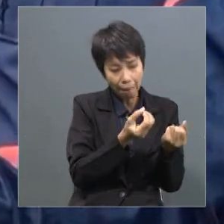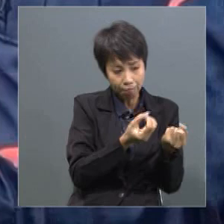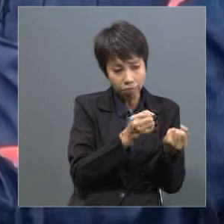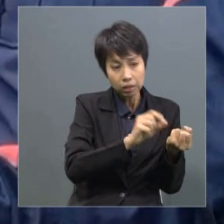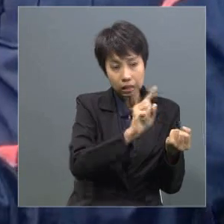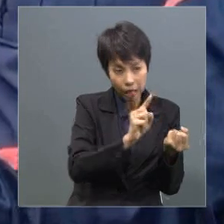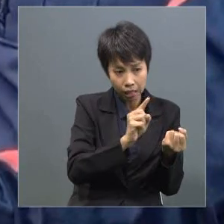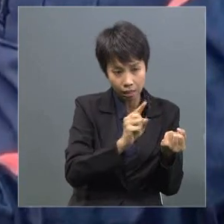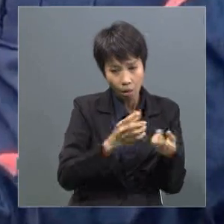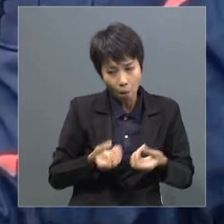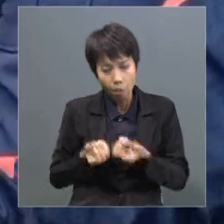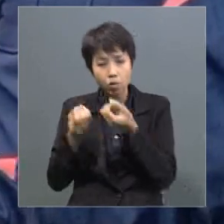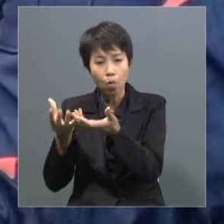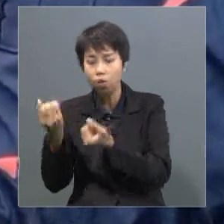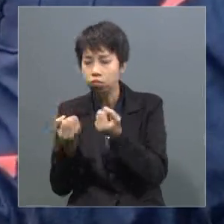ไปที่ใดบ้าง